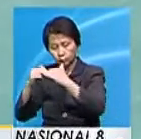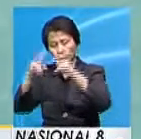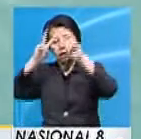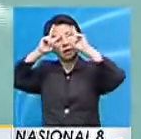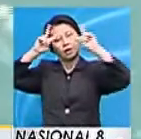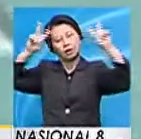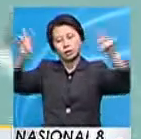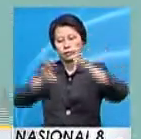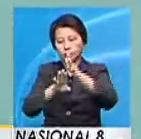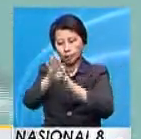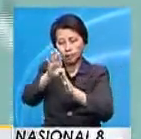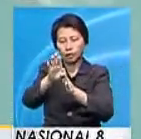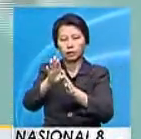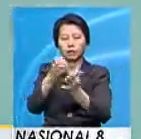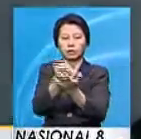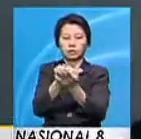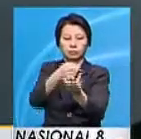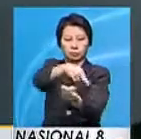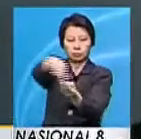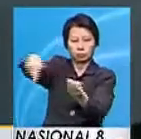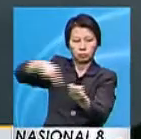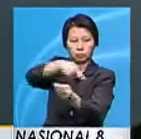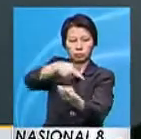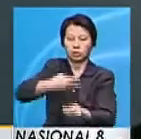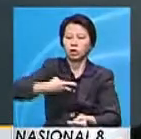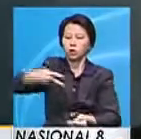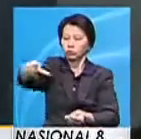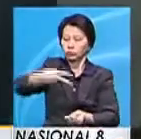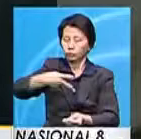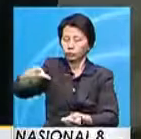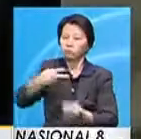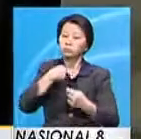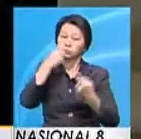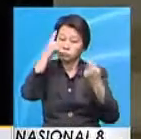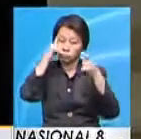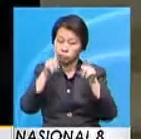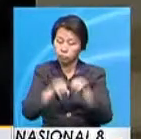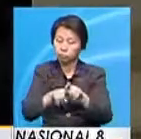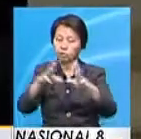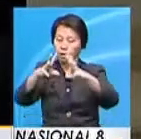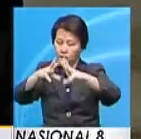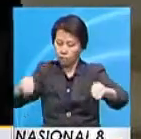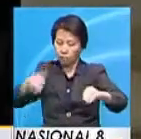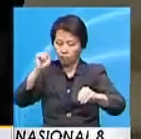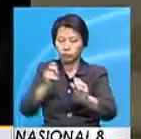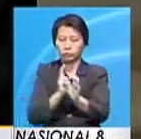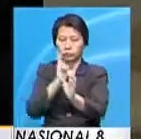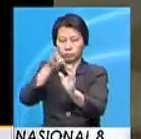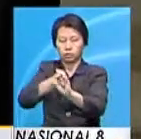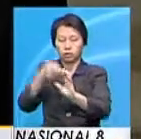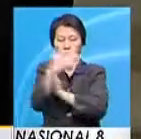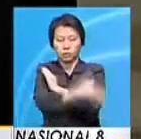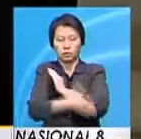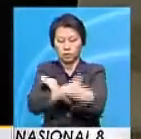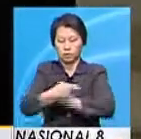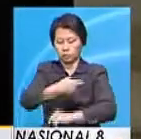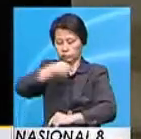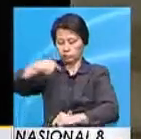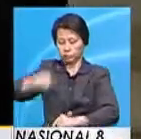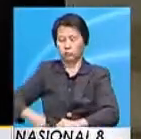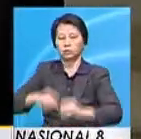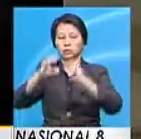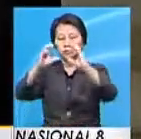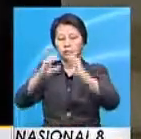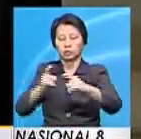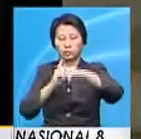serta pembangunan ekonomi serantau. Kedua-dua pihak juga senada. Penyelesaiannya memerlukan penglibatan negara China secara